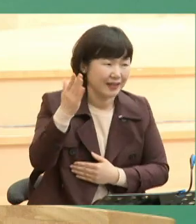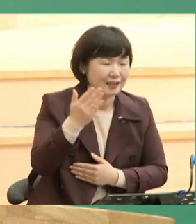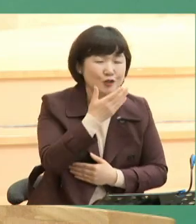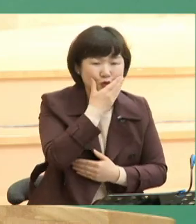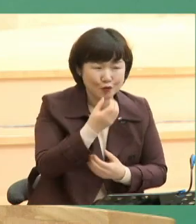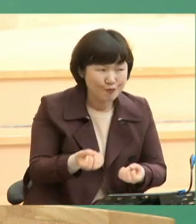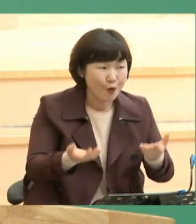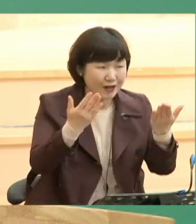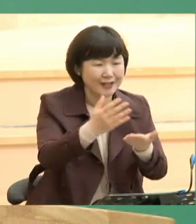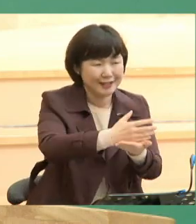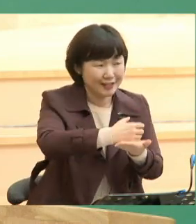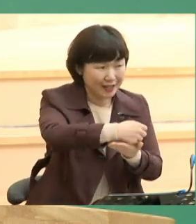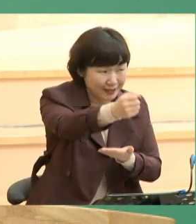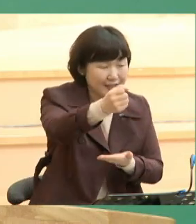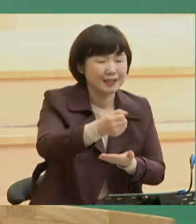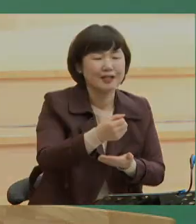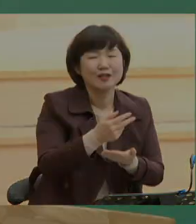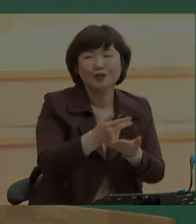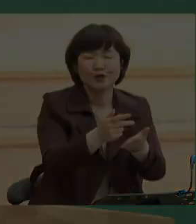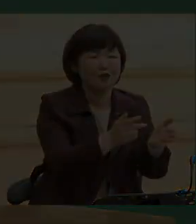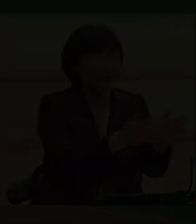축복을 누리시기를 주에서 이름으로 축원합니다